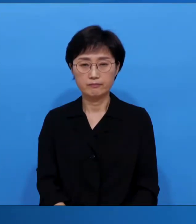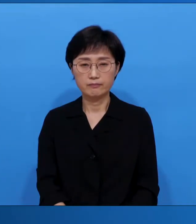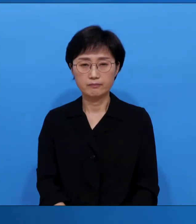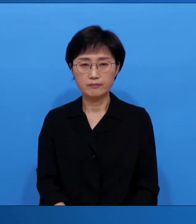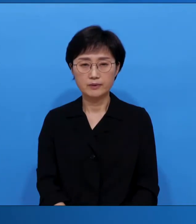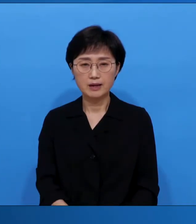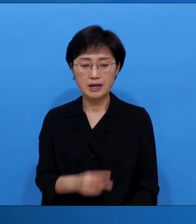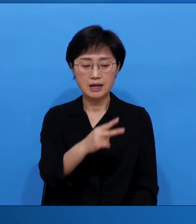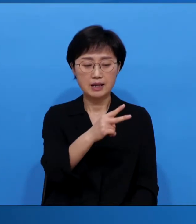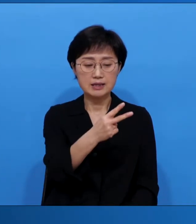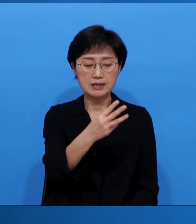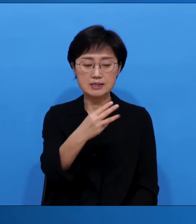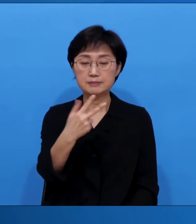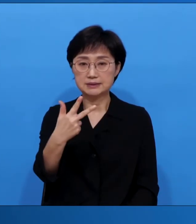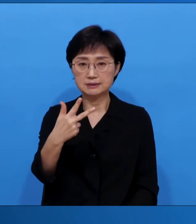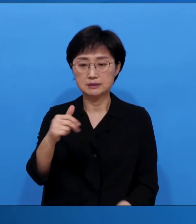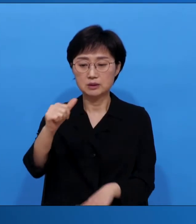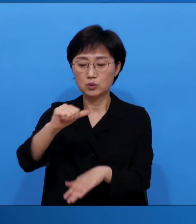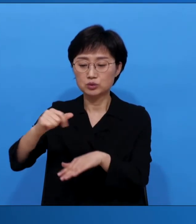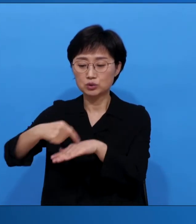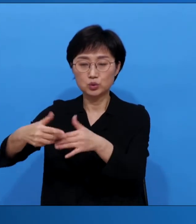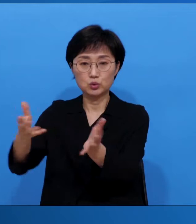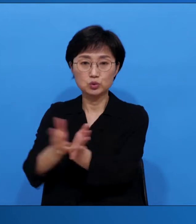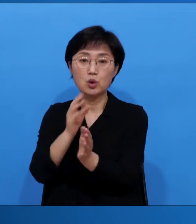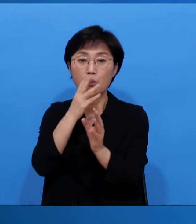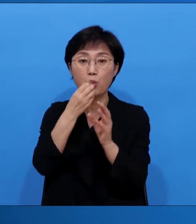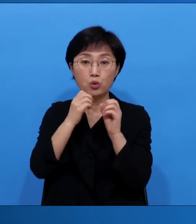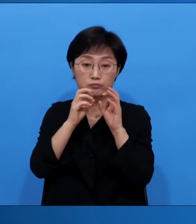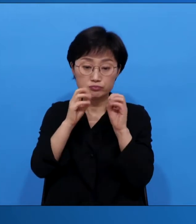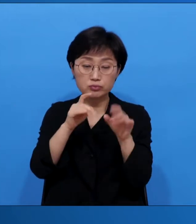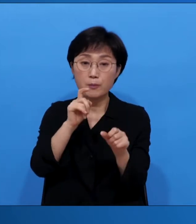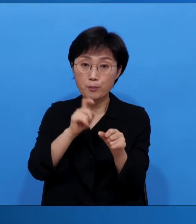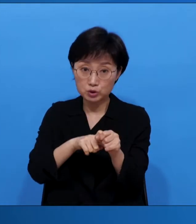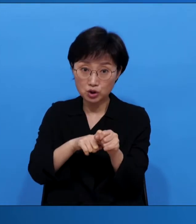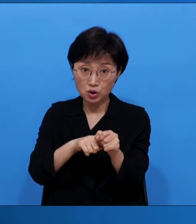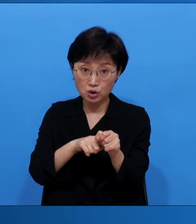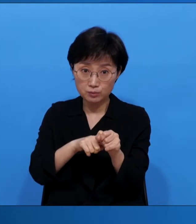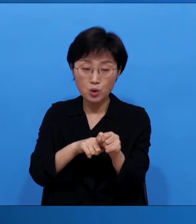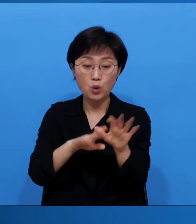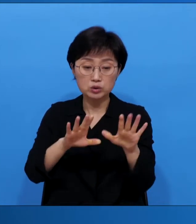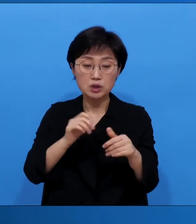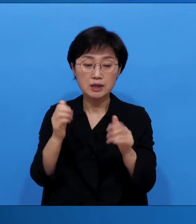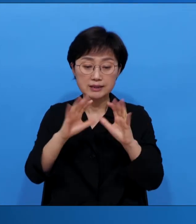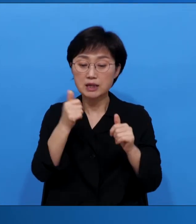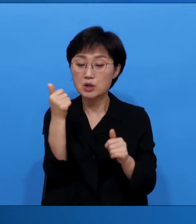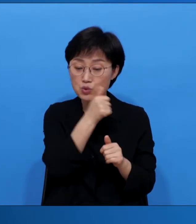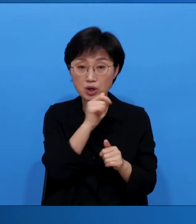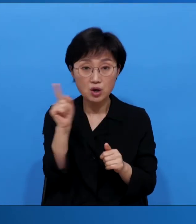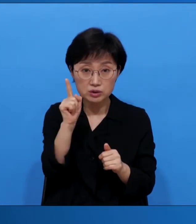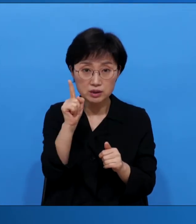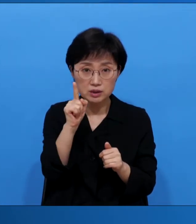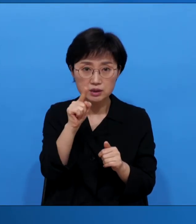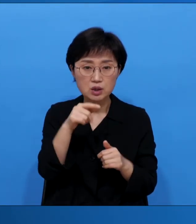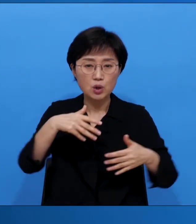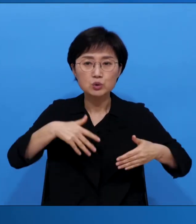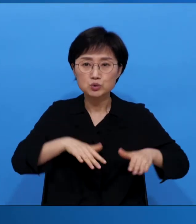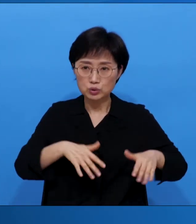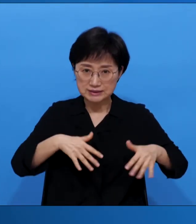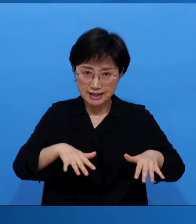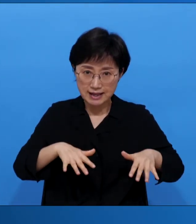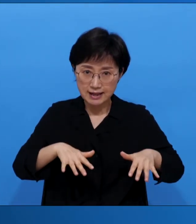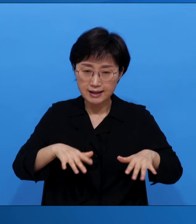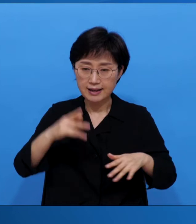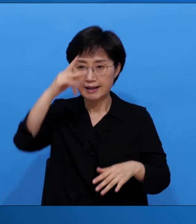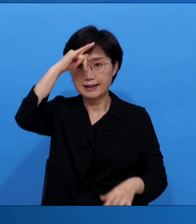하나님이 237 5천 종족 복음화를 위해 준비하신 비대면 조직을 확인하는 언약의 여정. 이번 주는 조지아와 카자흐스탄